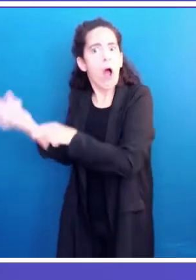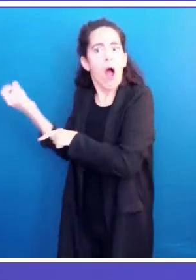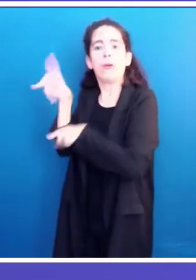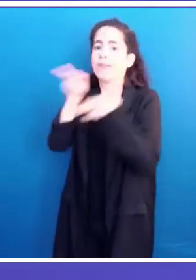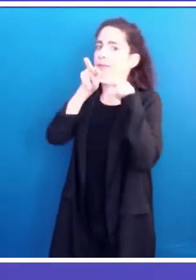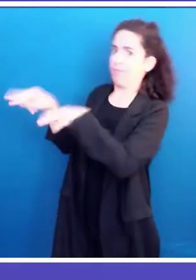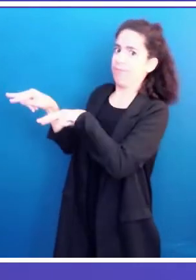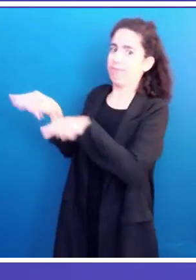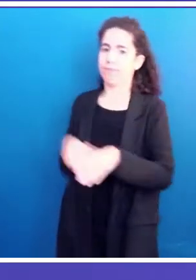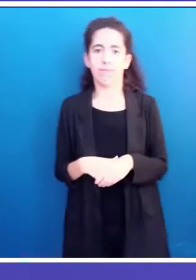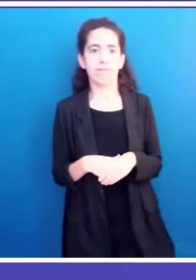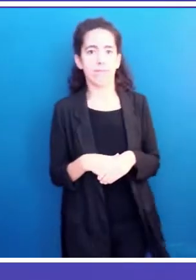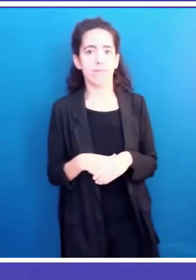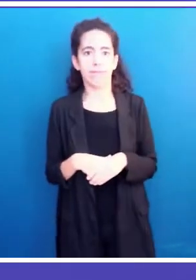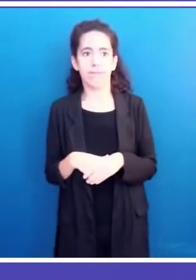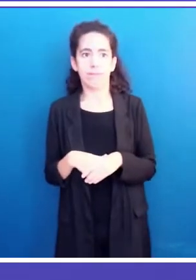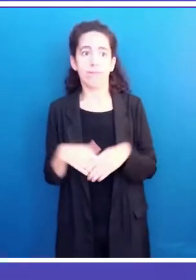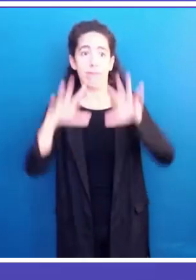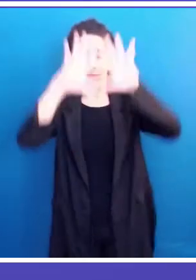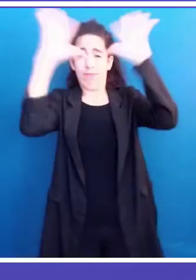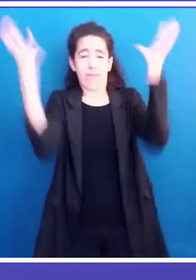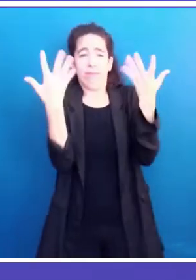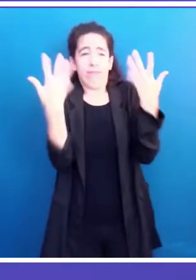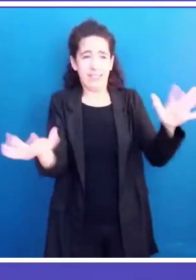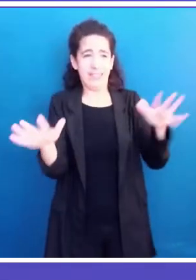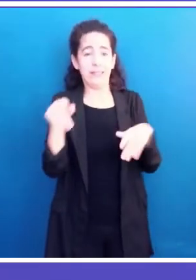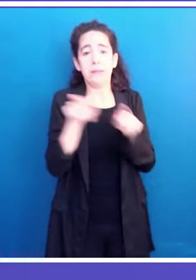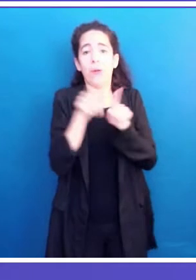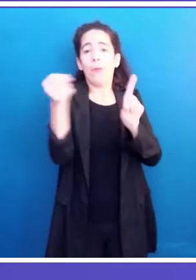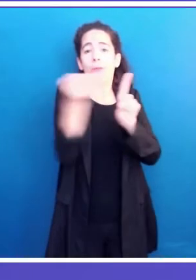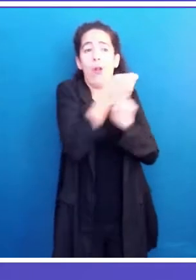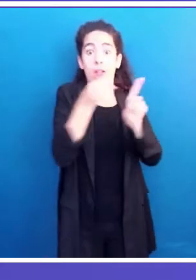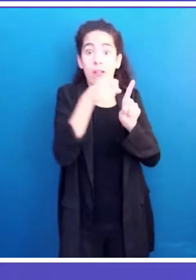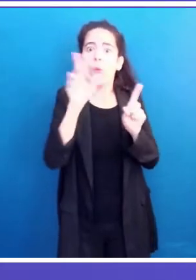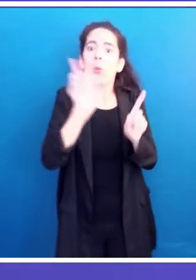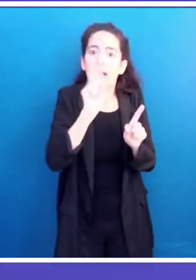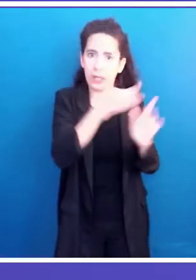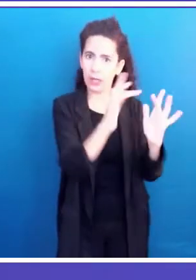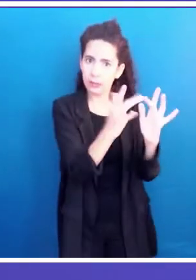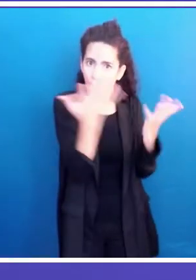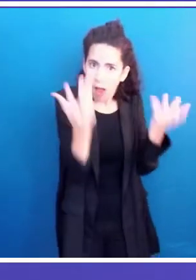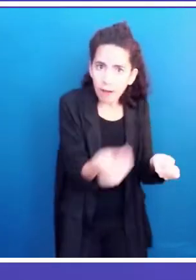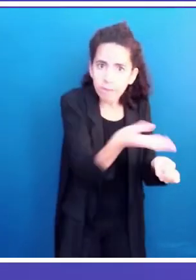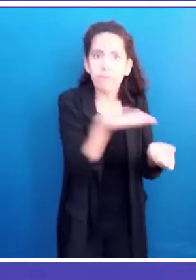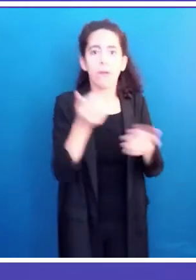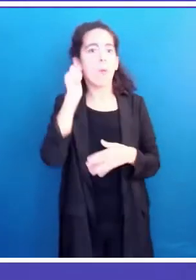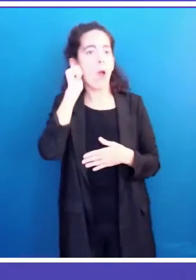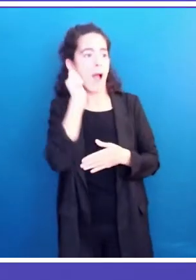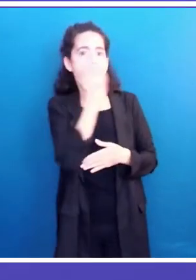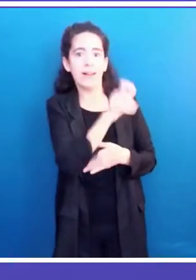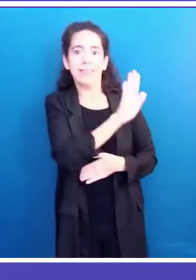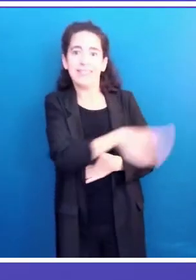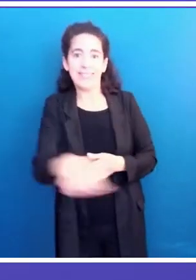أوضاع ووقائع أخرى خاصة بالعنف القائم على النوع الاجتماعي، منها مثلا ما يحصل في أنحاء